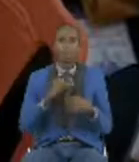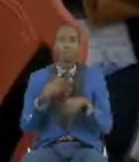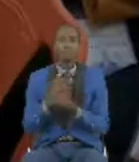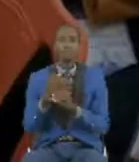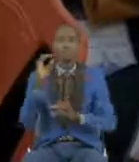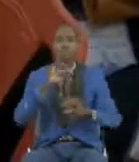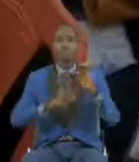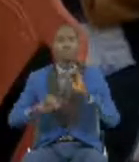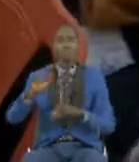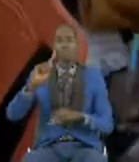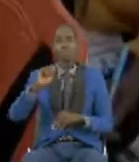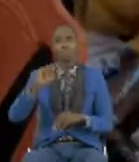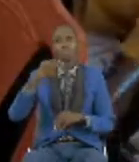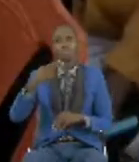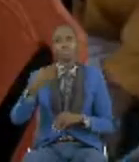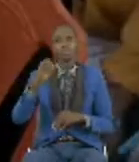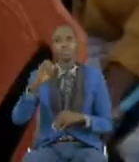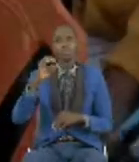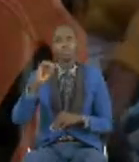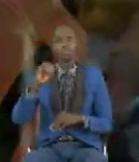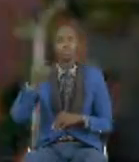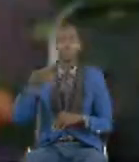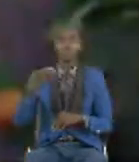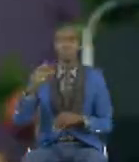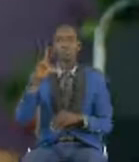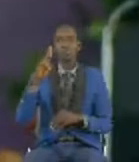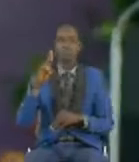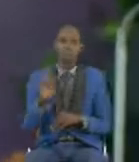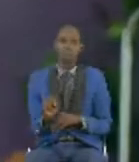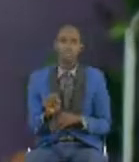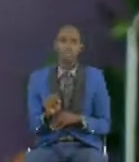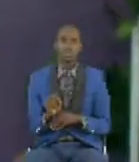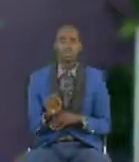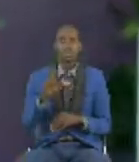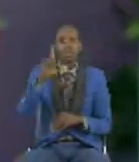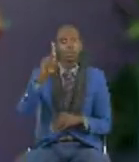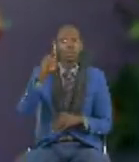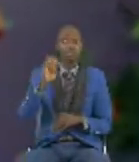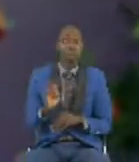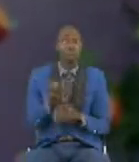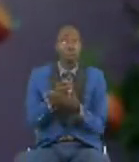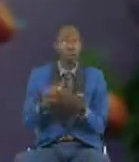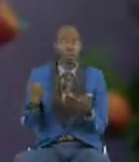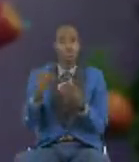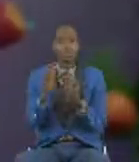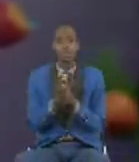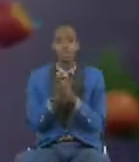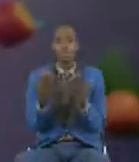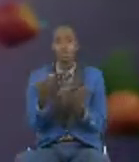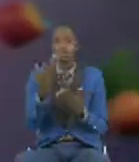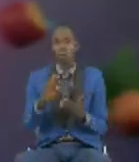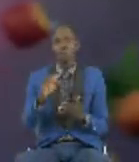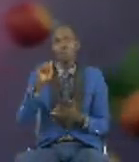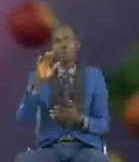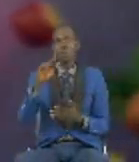Théophile, acte 1. Théophile, j'ai parlé dans mon premier livre. Luc écrit l'évangile selon